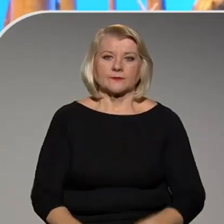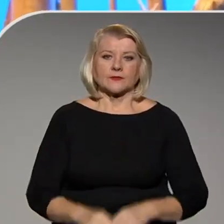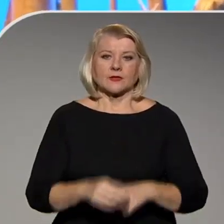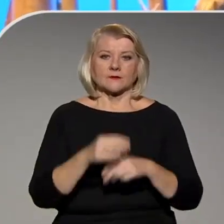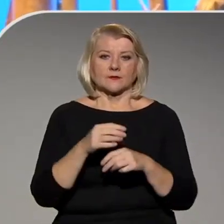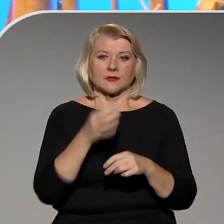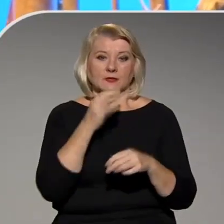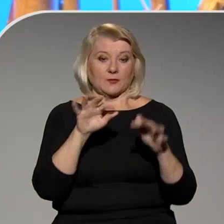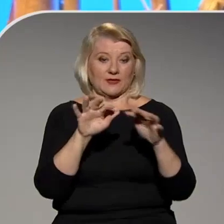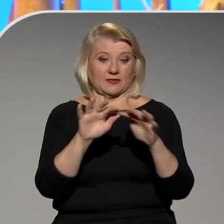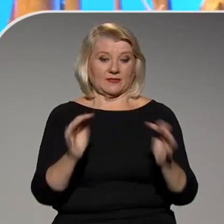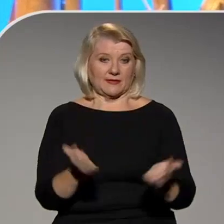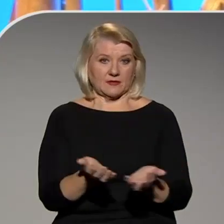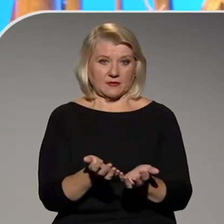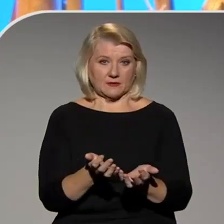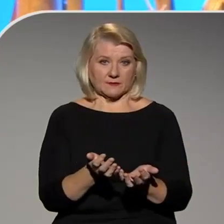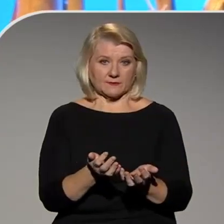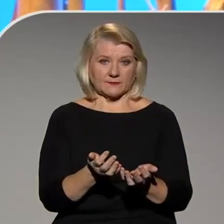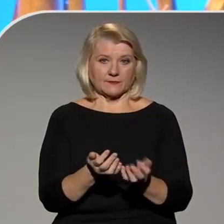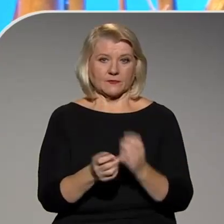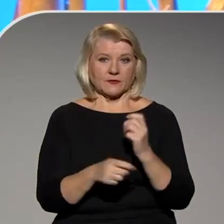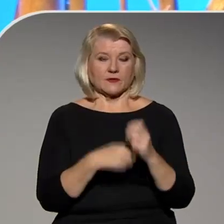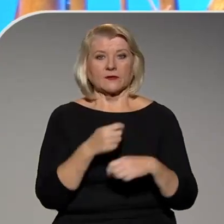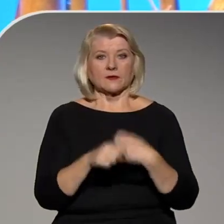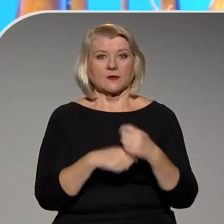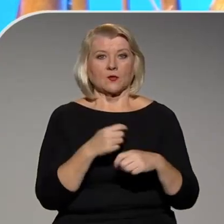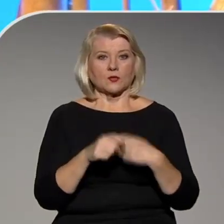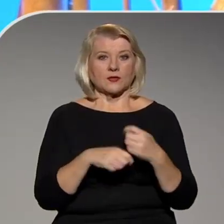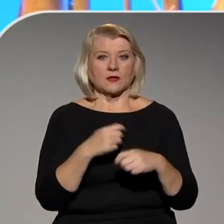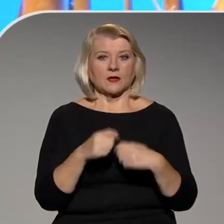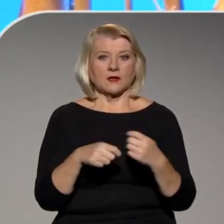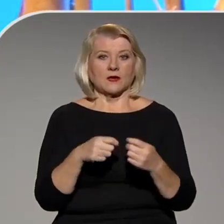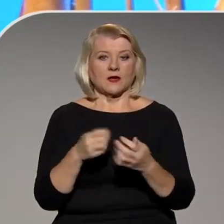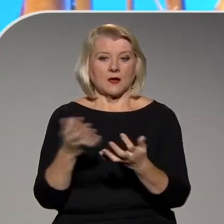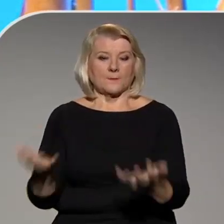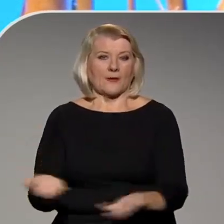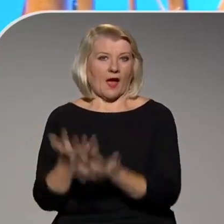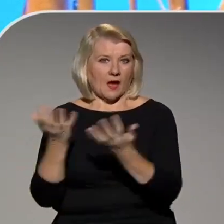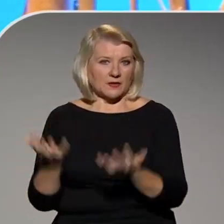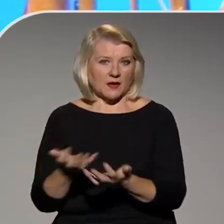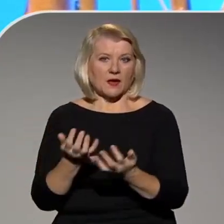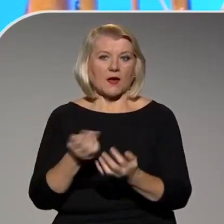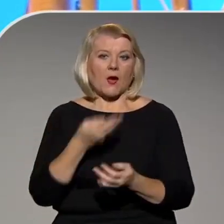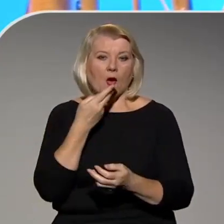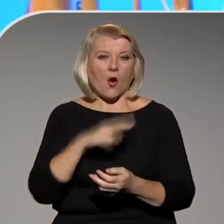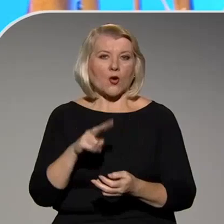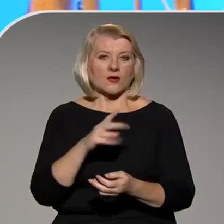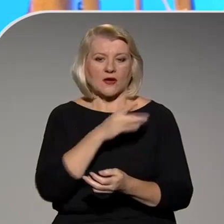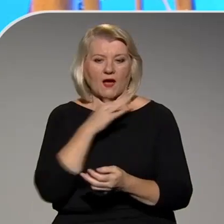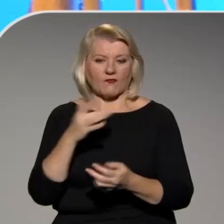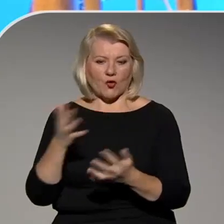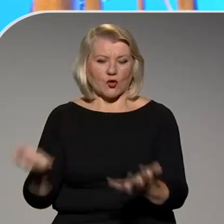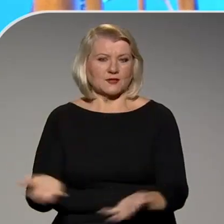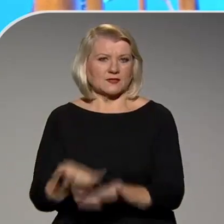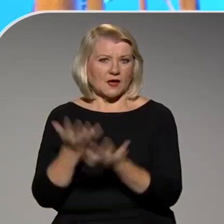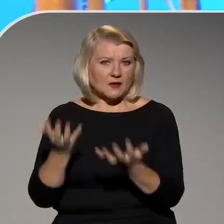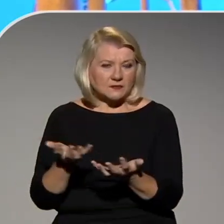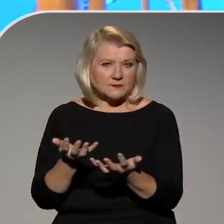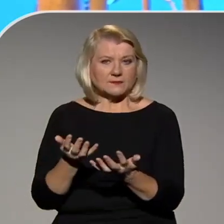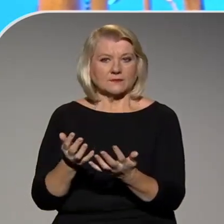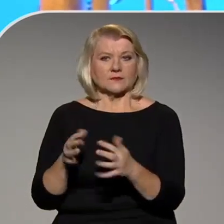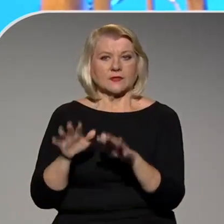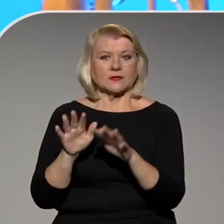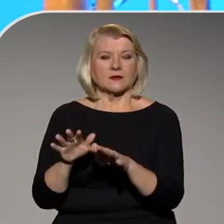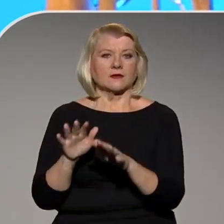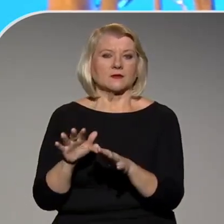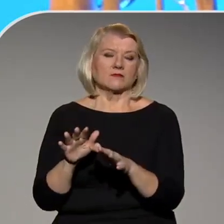takhle tu celou dýni dáte na pařáček, takže prostě horká voda, pařáček, a necháte ji